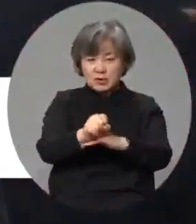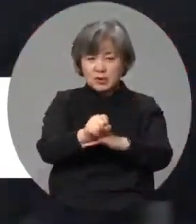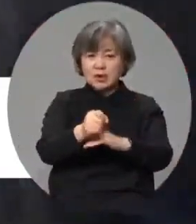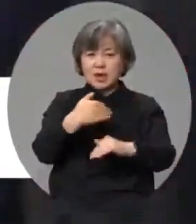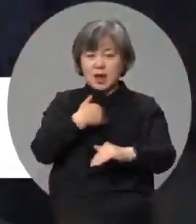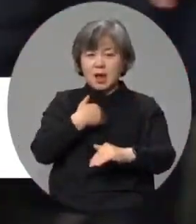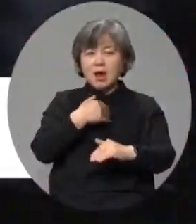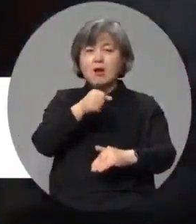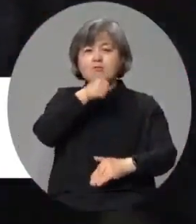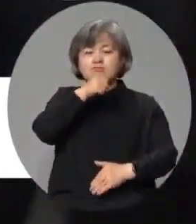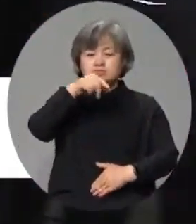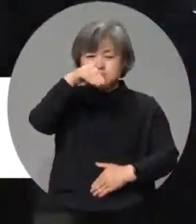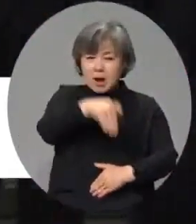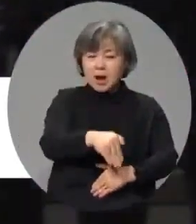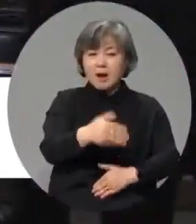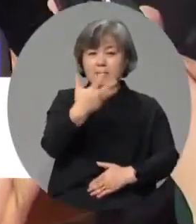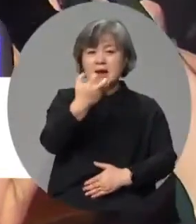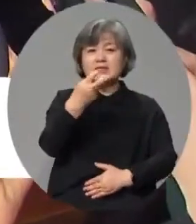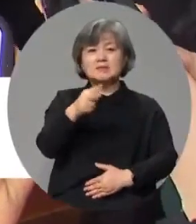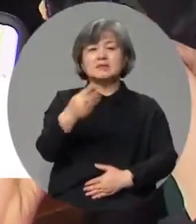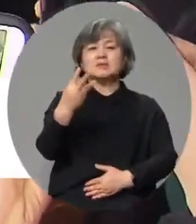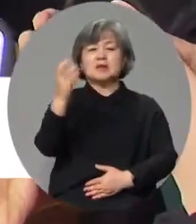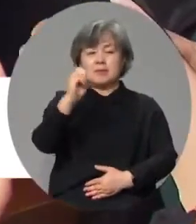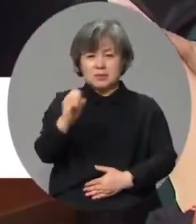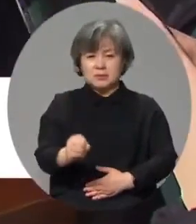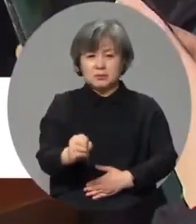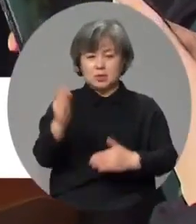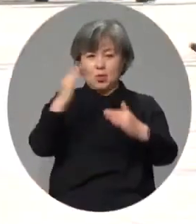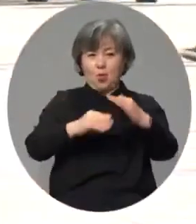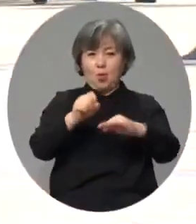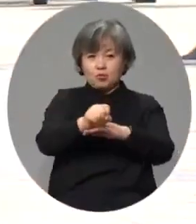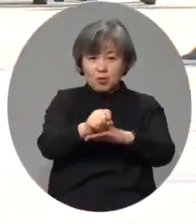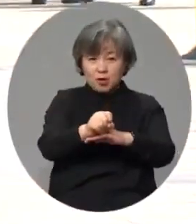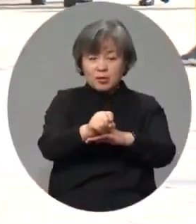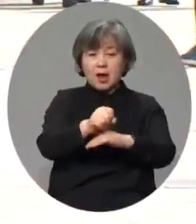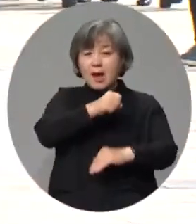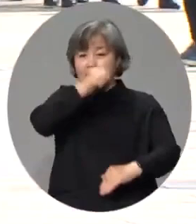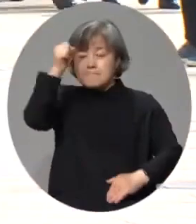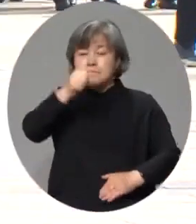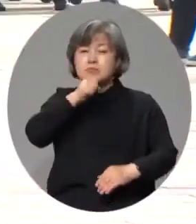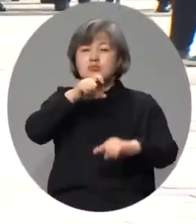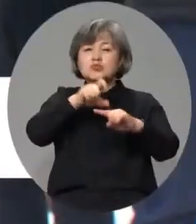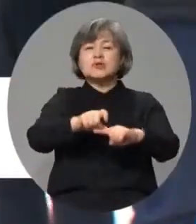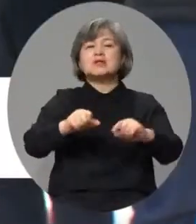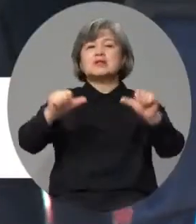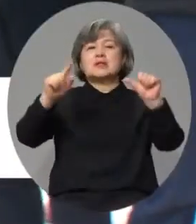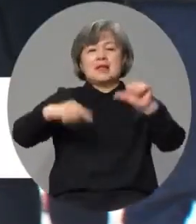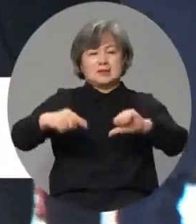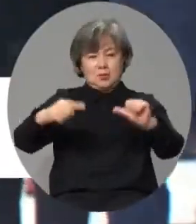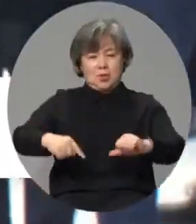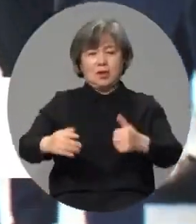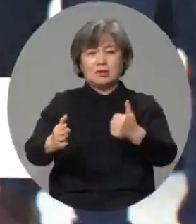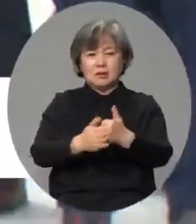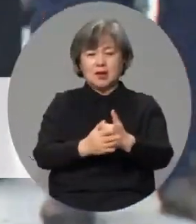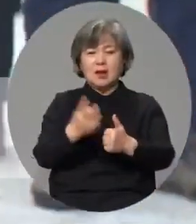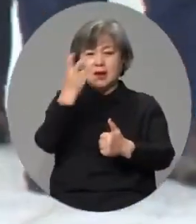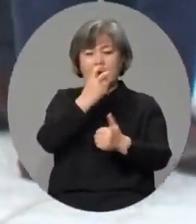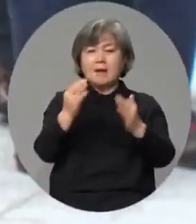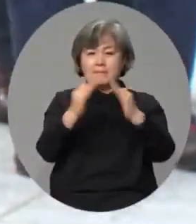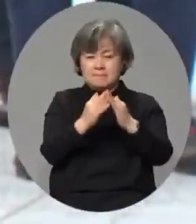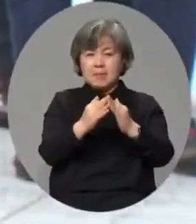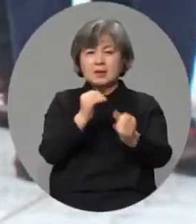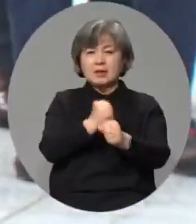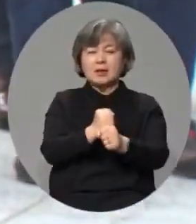확률이 82.3% 까지 올라 공무원 출신의 합주 규리 지난해보다 5배 로 올라왔다 며 감사원 감사 를